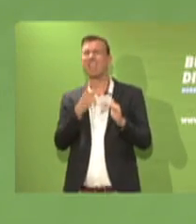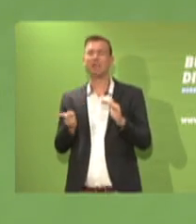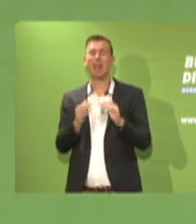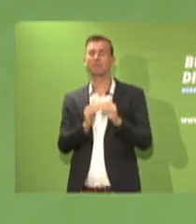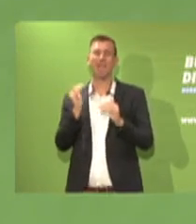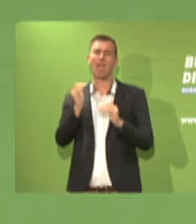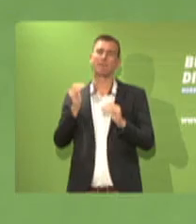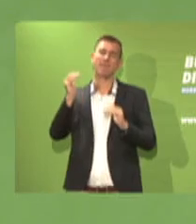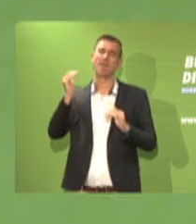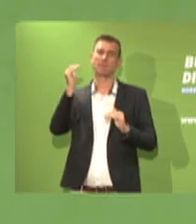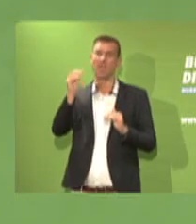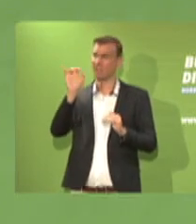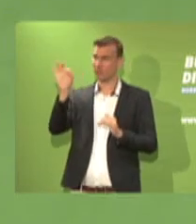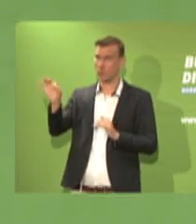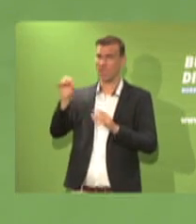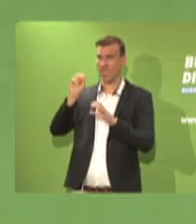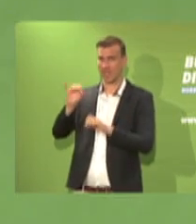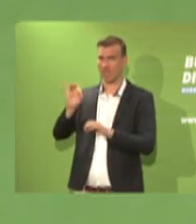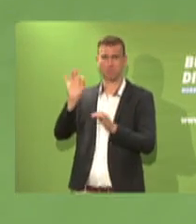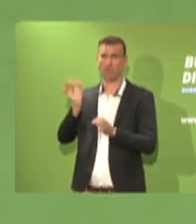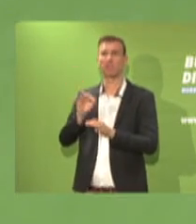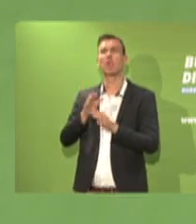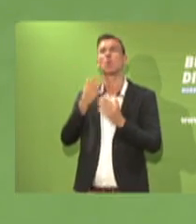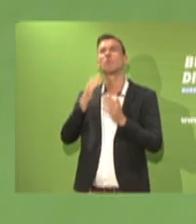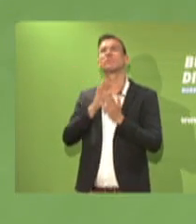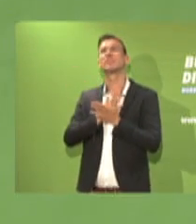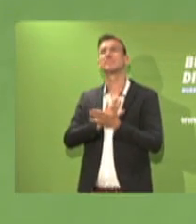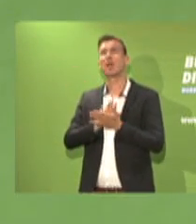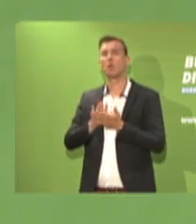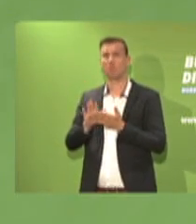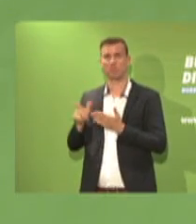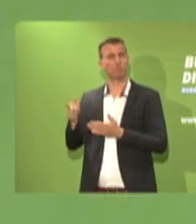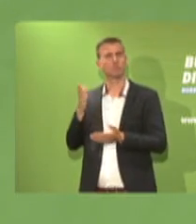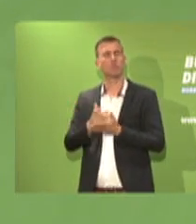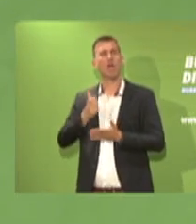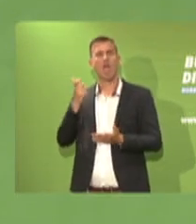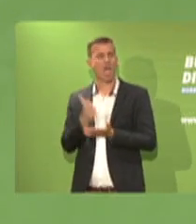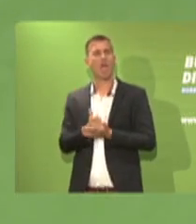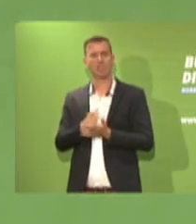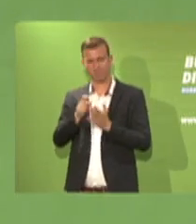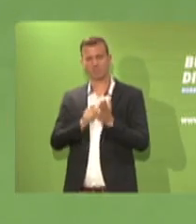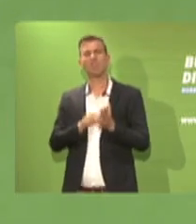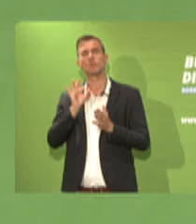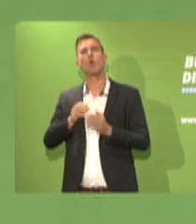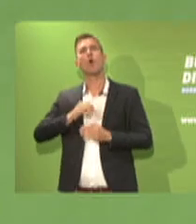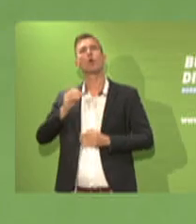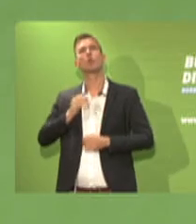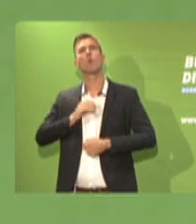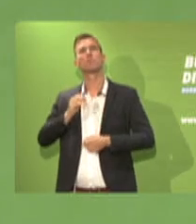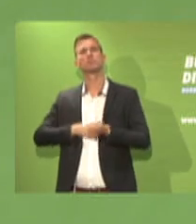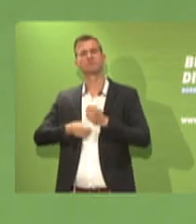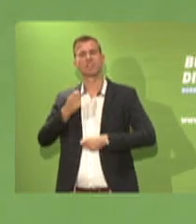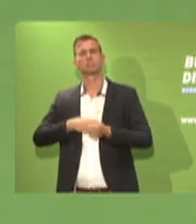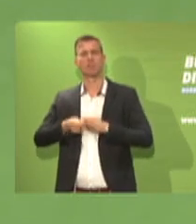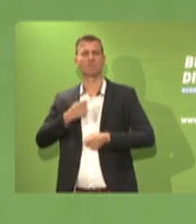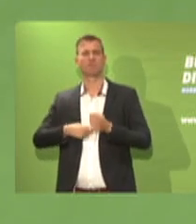man, glaube ich, nicht erklären, dass saubere Luft ein harter Standortfaktor auch für ökonomisches Wirtschaften ist. Ohne